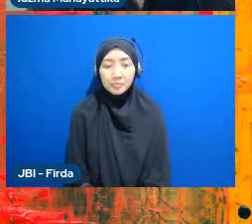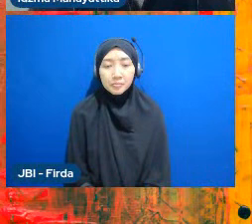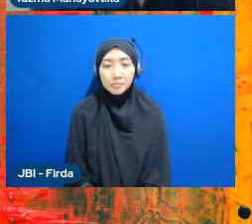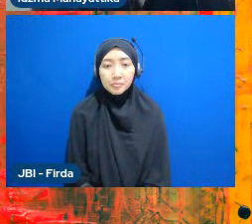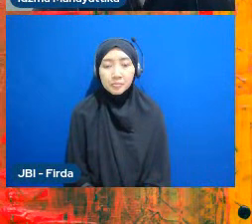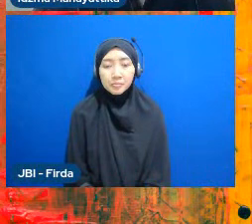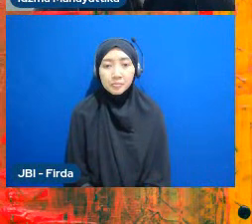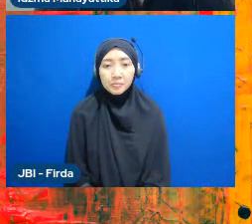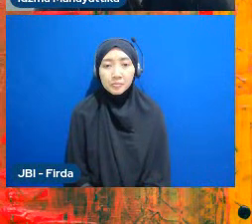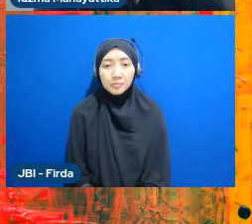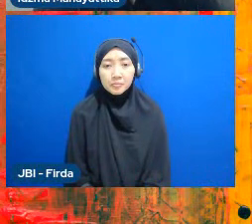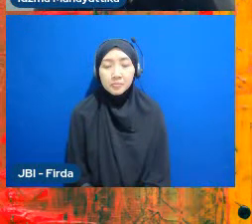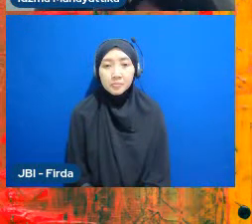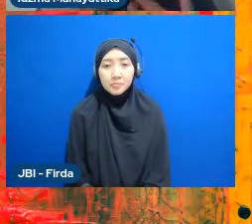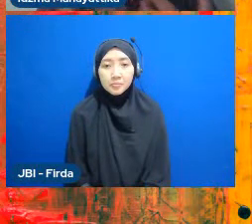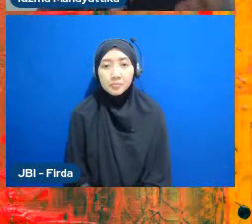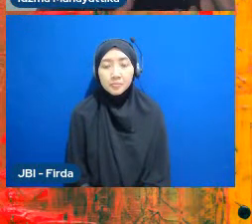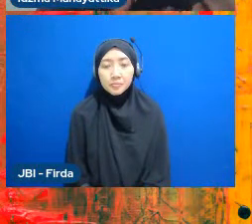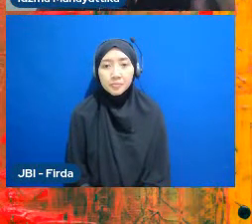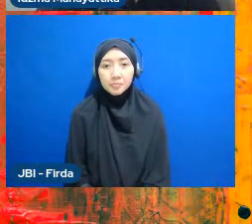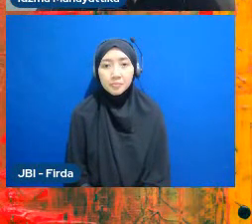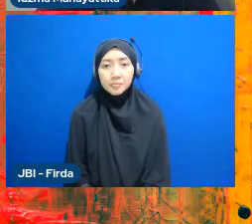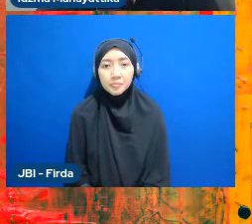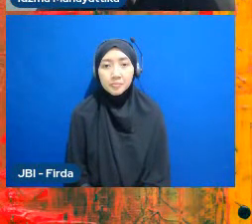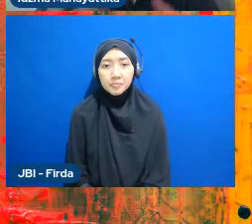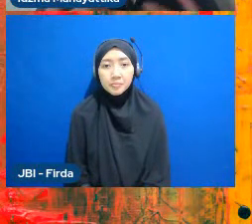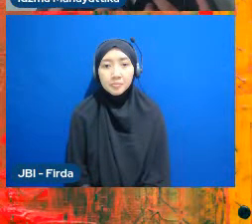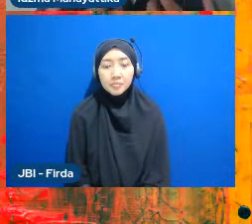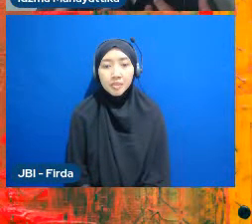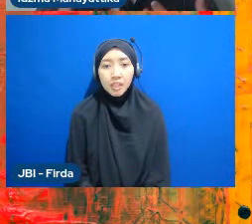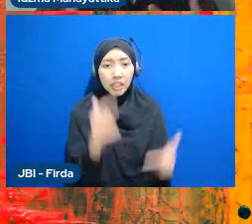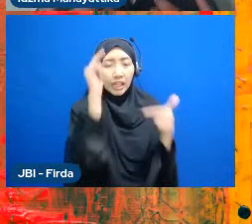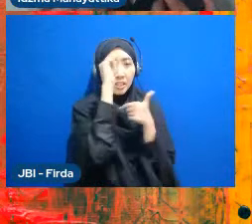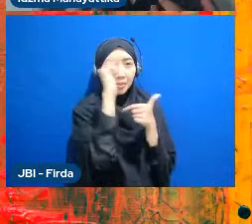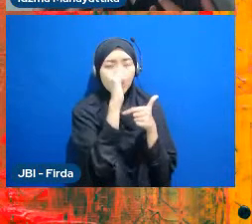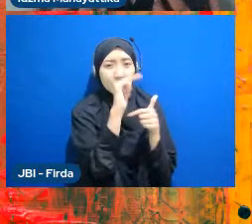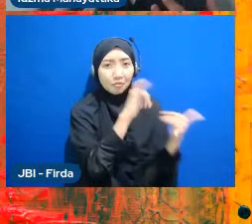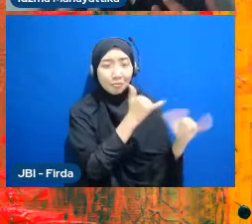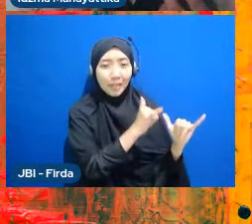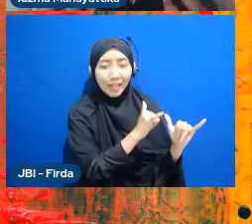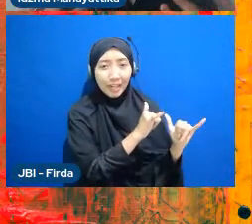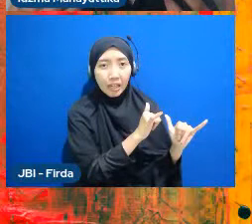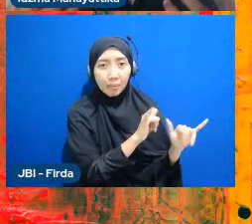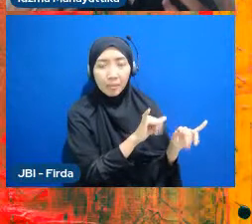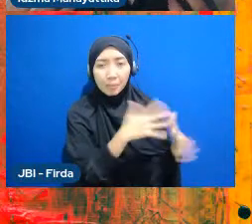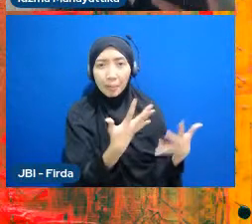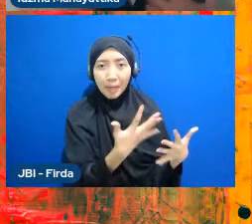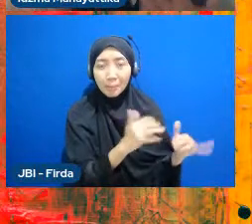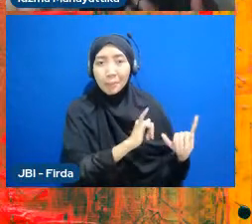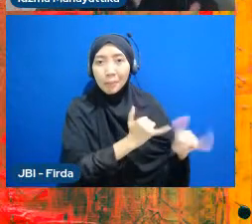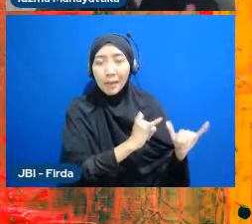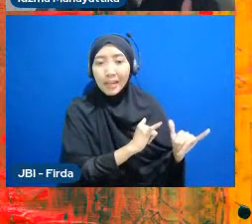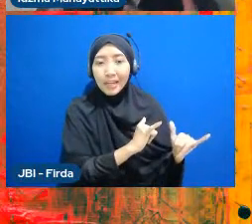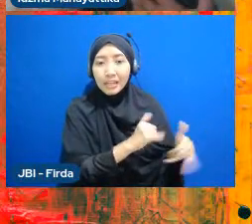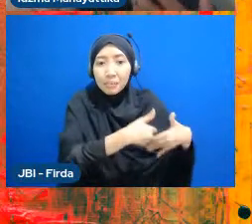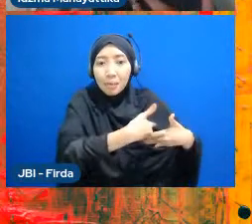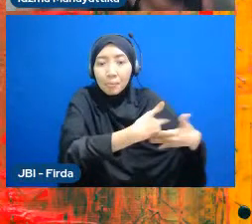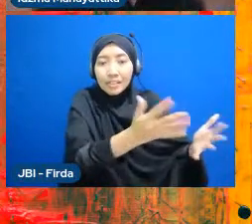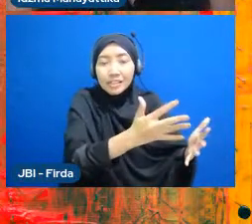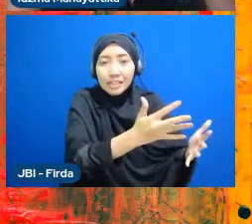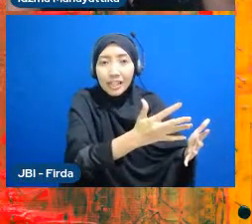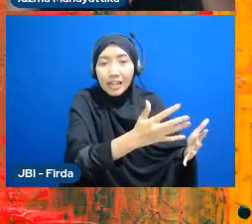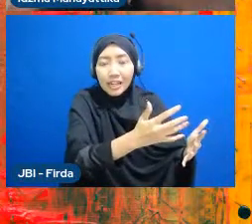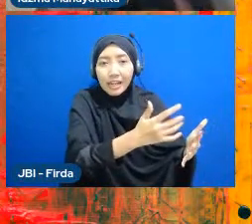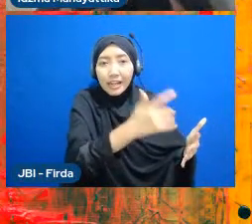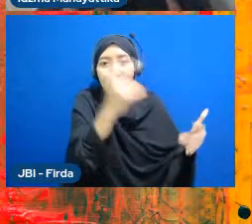Nah, jadi ada namanya expressive play. Expressive play itu adalah bermain yang di mana anak dibebaskan